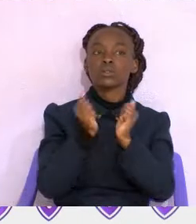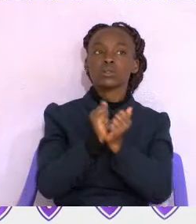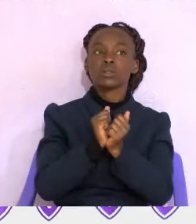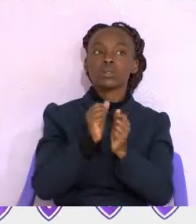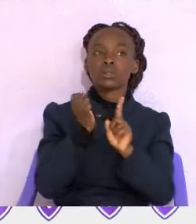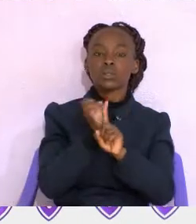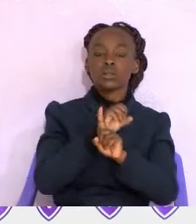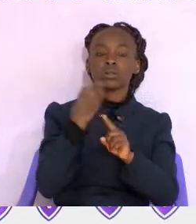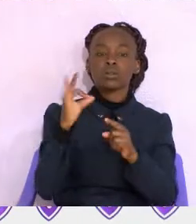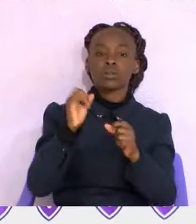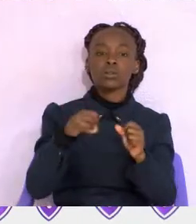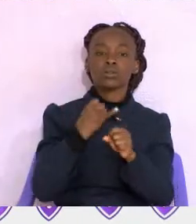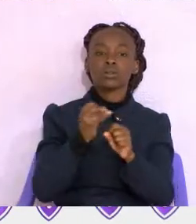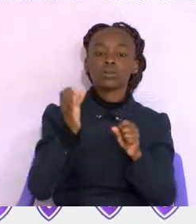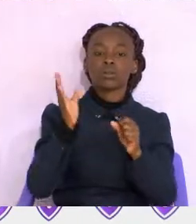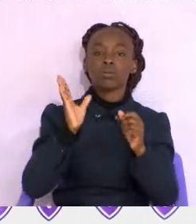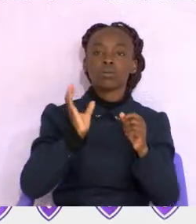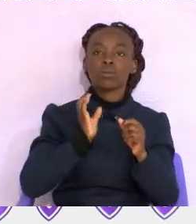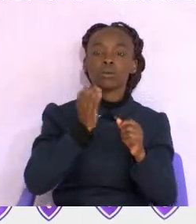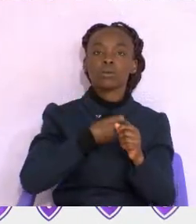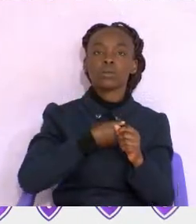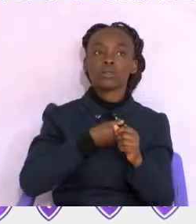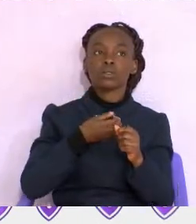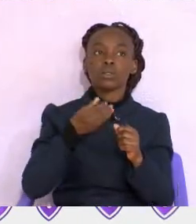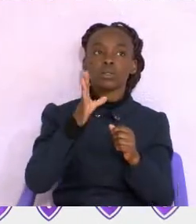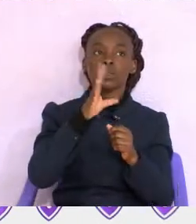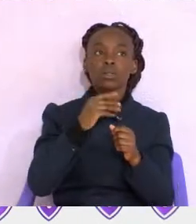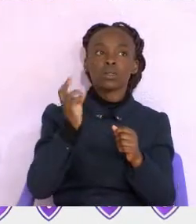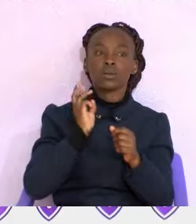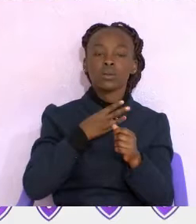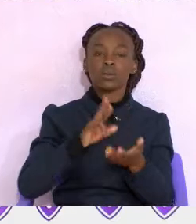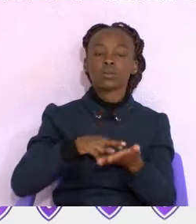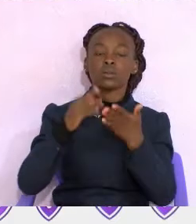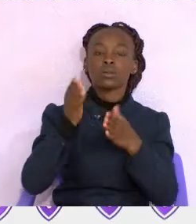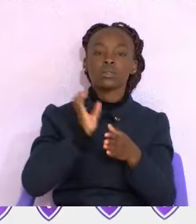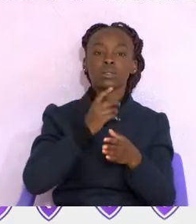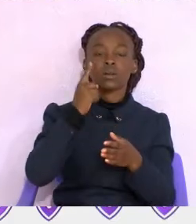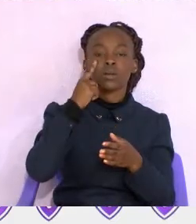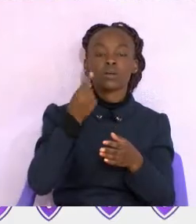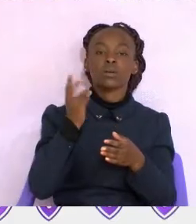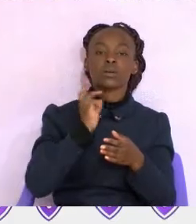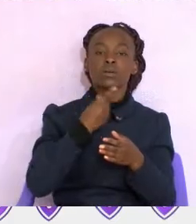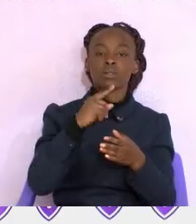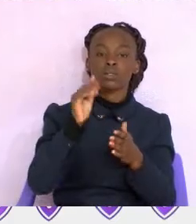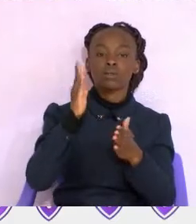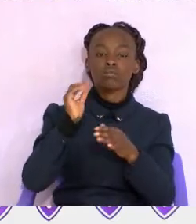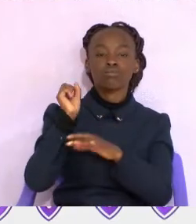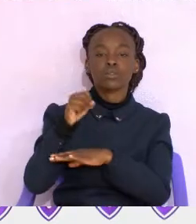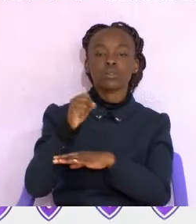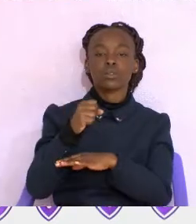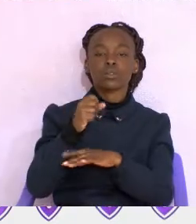ya kazi ya mikono yetu. Na ndiposa Bwana tumekuinulia macho tukisema ndio Bwana, nena nasi